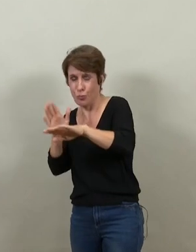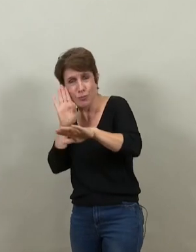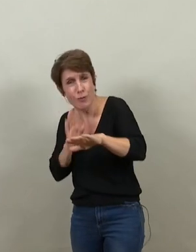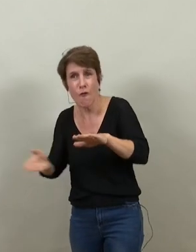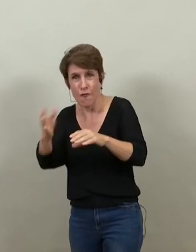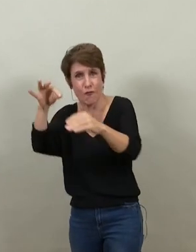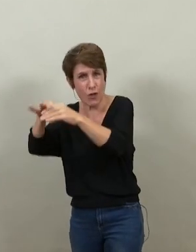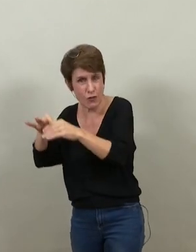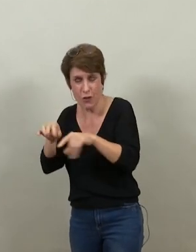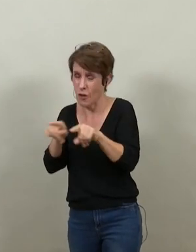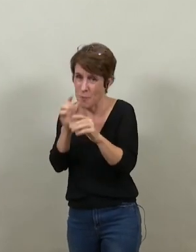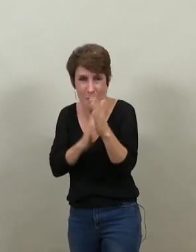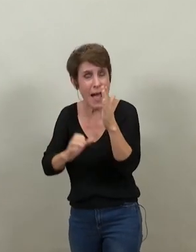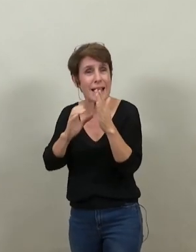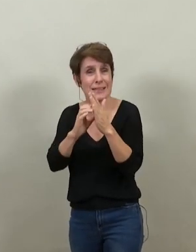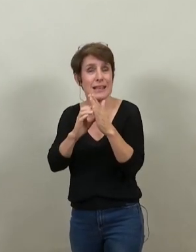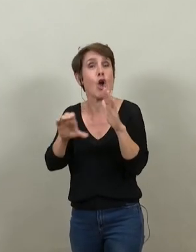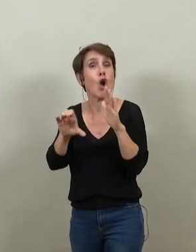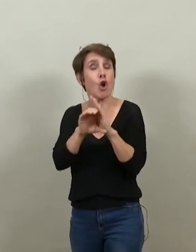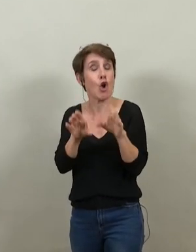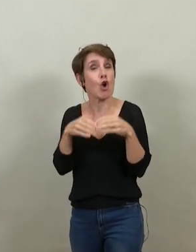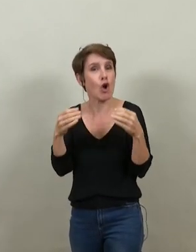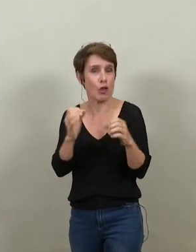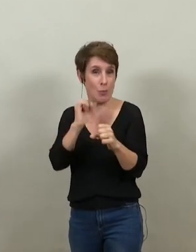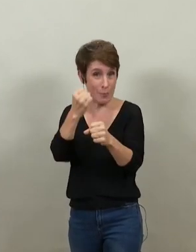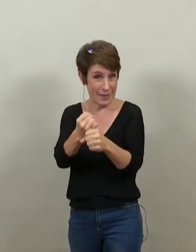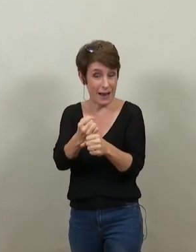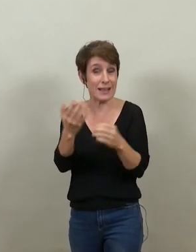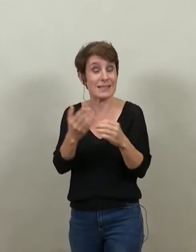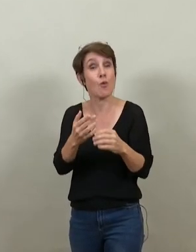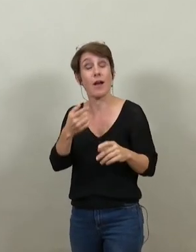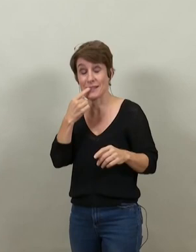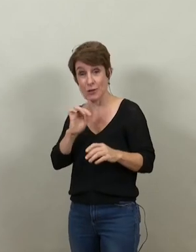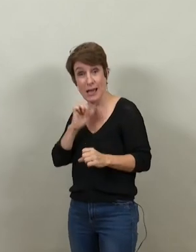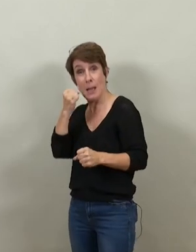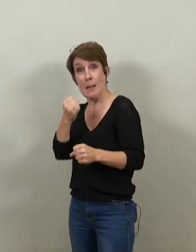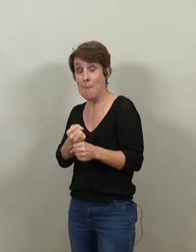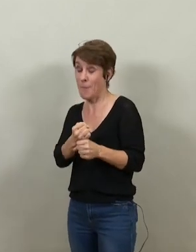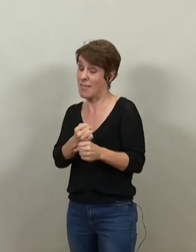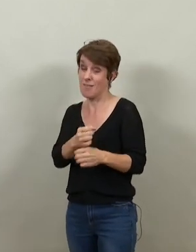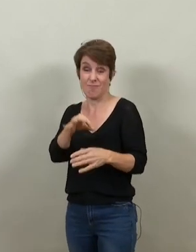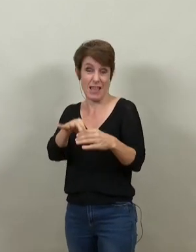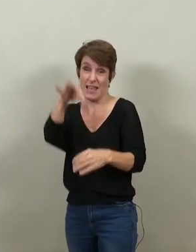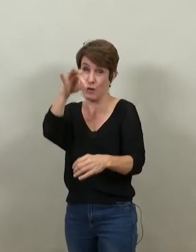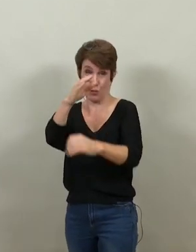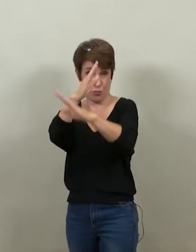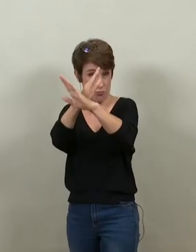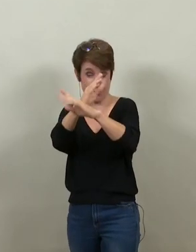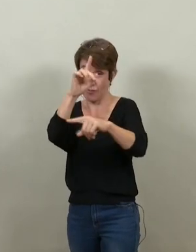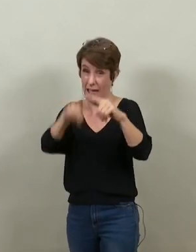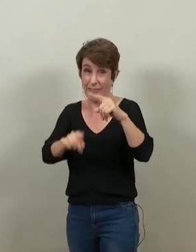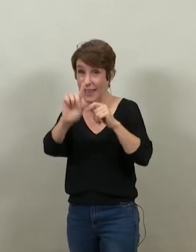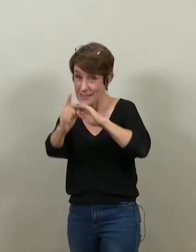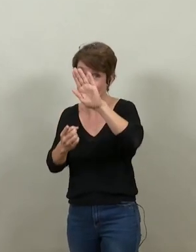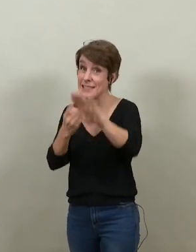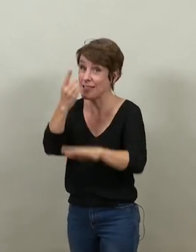propose du code pénal lequel prévoirait que la peine d'inégibilité puisse être prononcée à titre définitif à